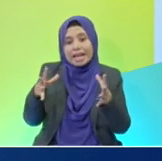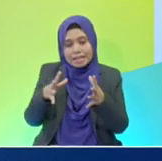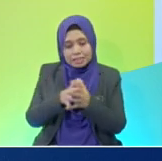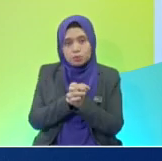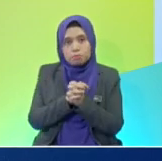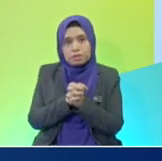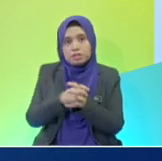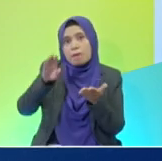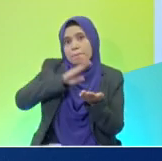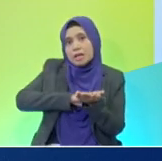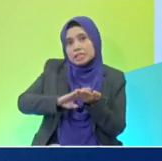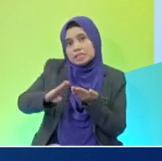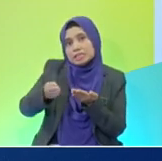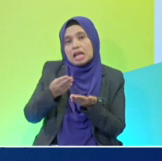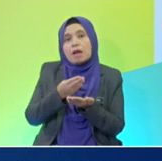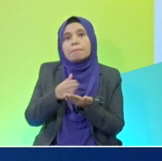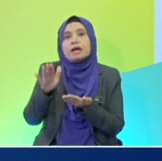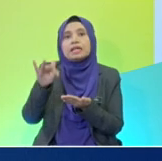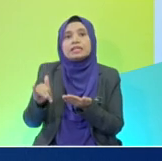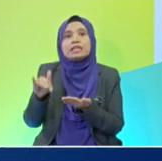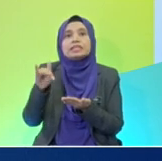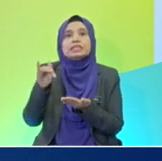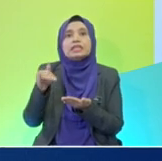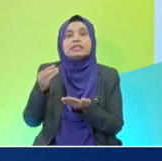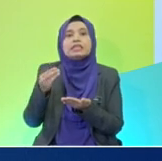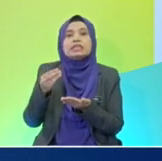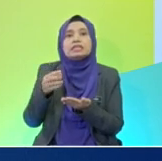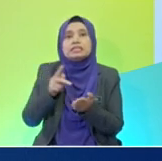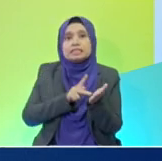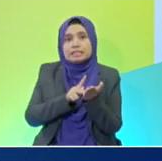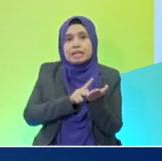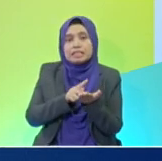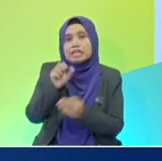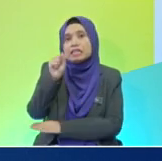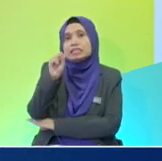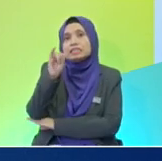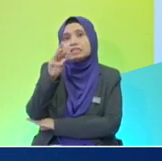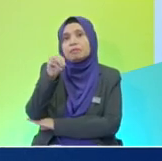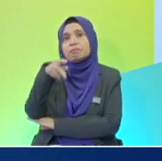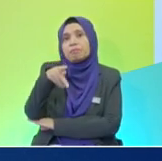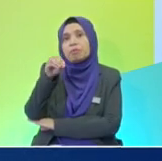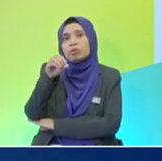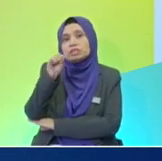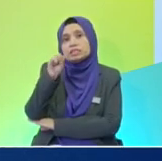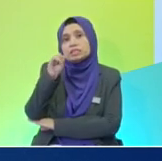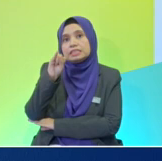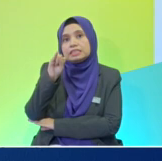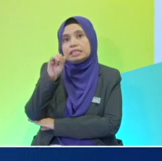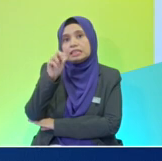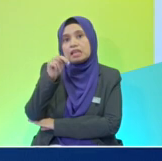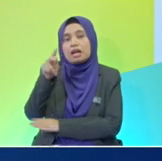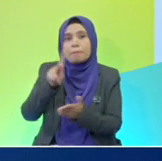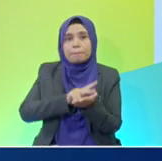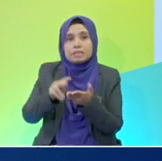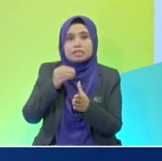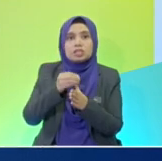bersihkan bahagia yang di silvos untuk melihat sama ada kesansi fosting kemas ataupun tidak Oke aku yang saya tidak